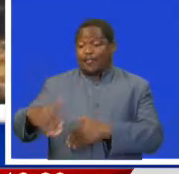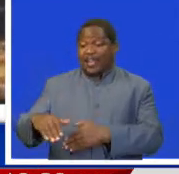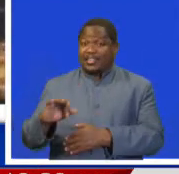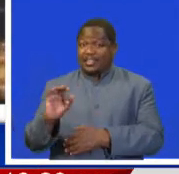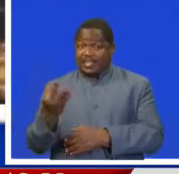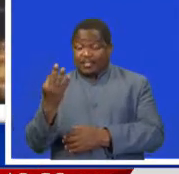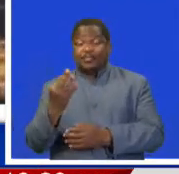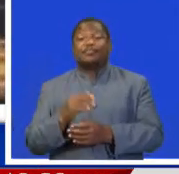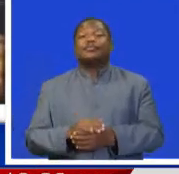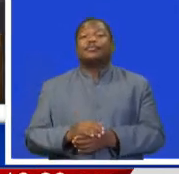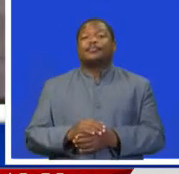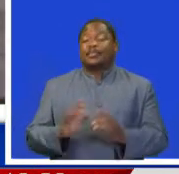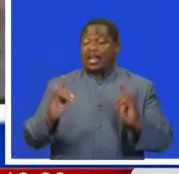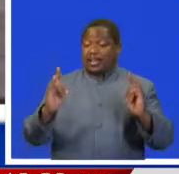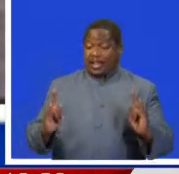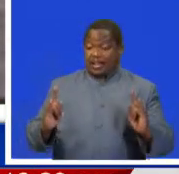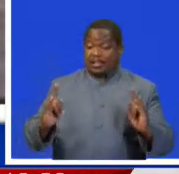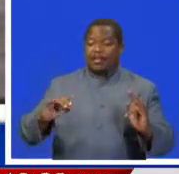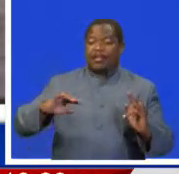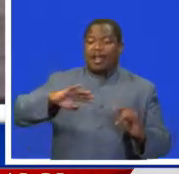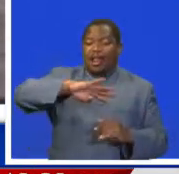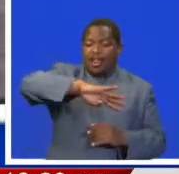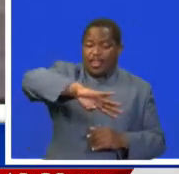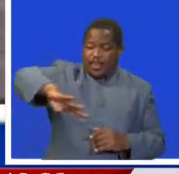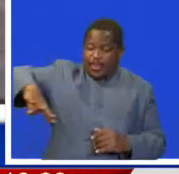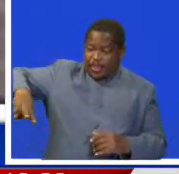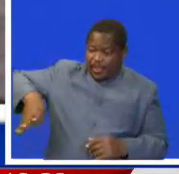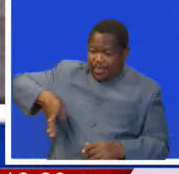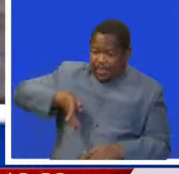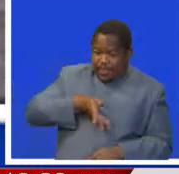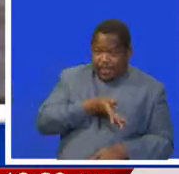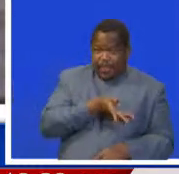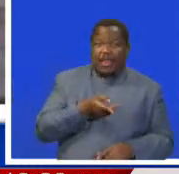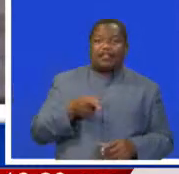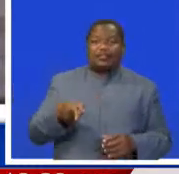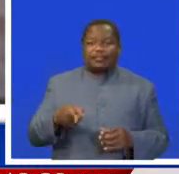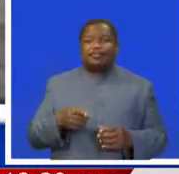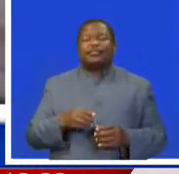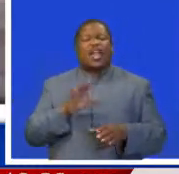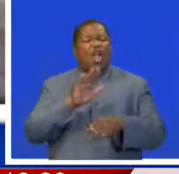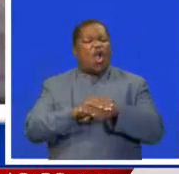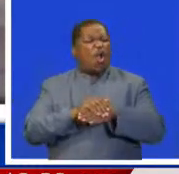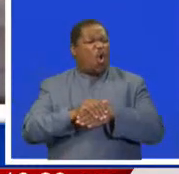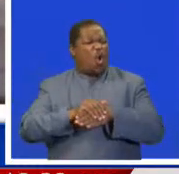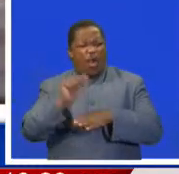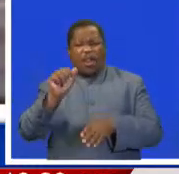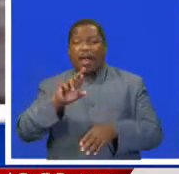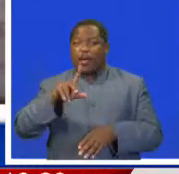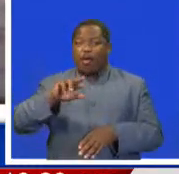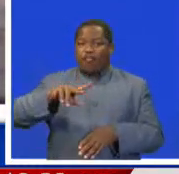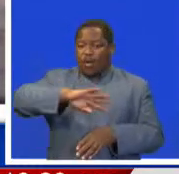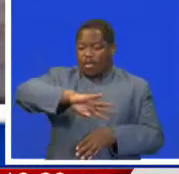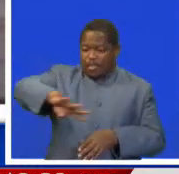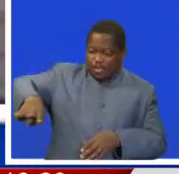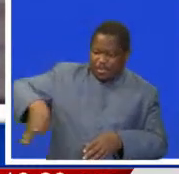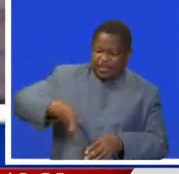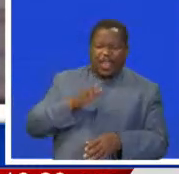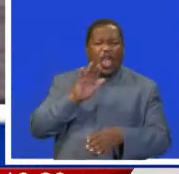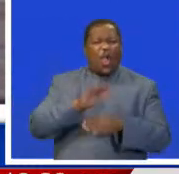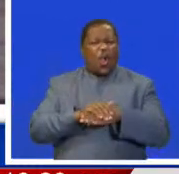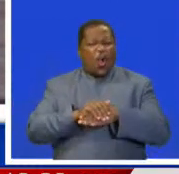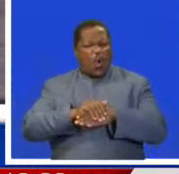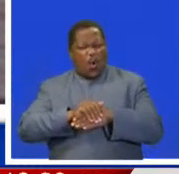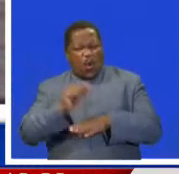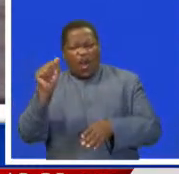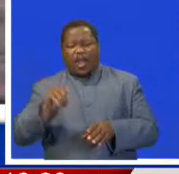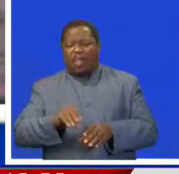athletics track seyisigugele seyinemalanga vele ikhona ayisasiyo lesebentisekako